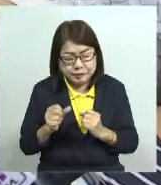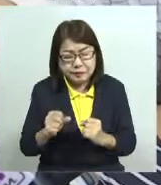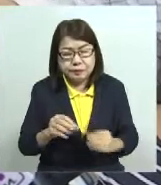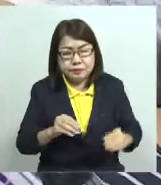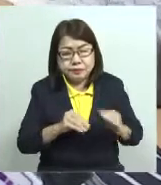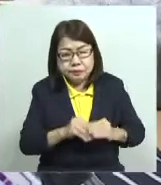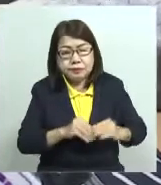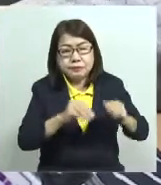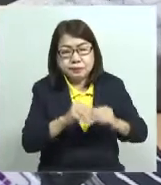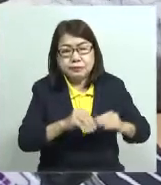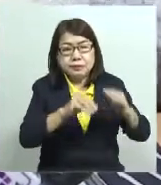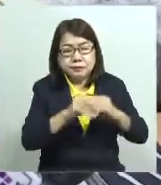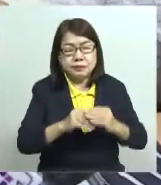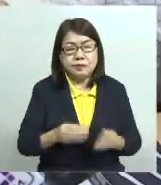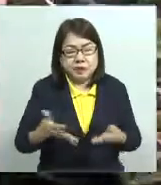ละสเต็ป